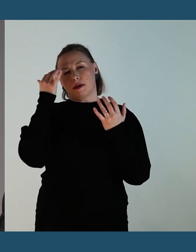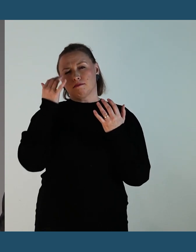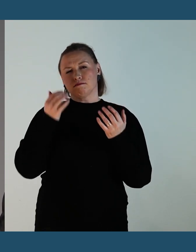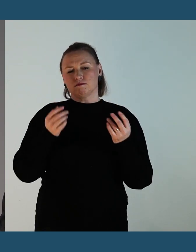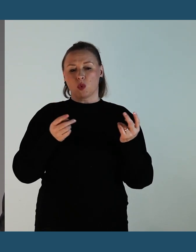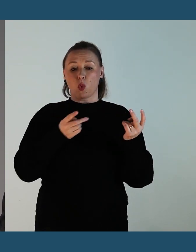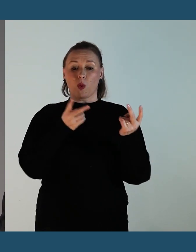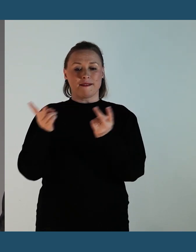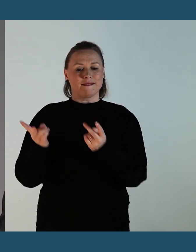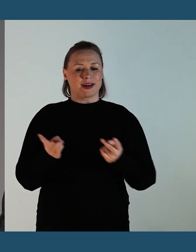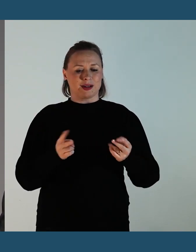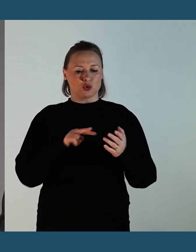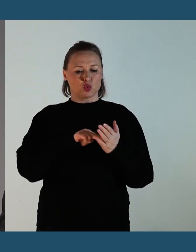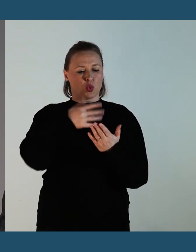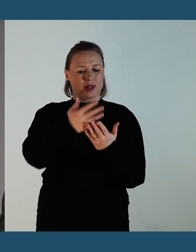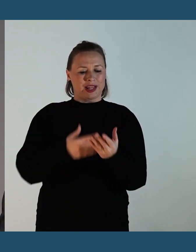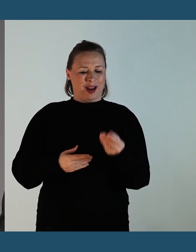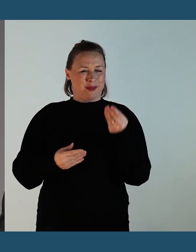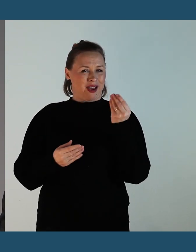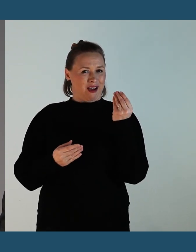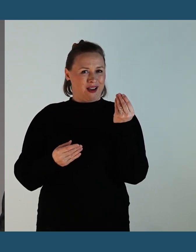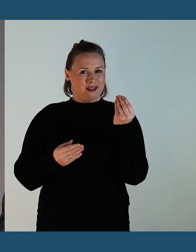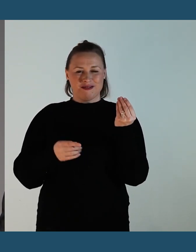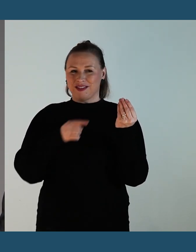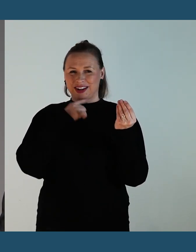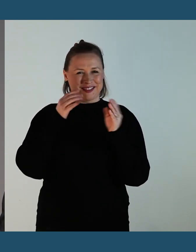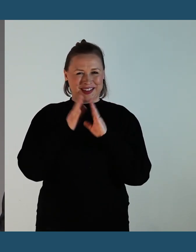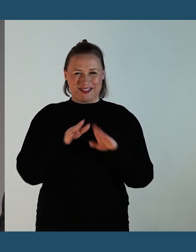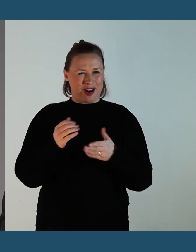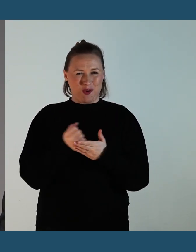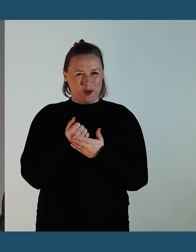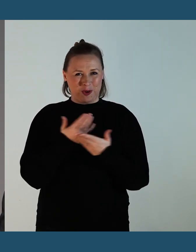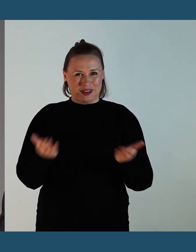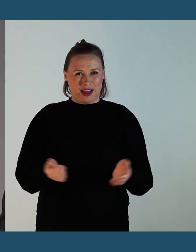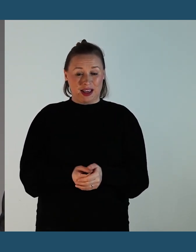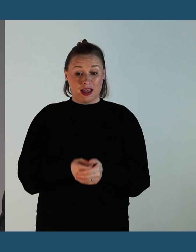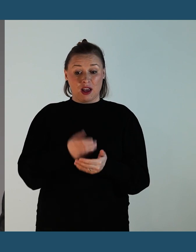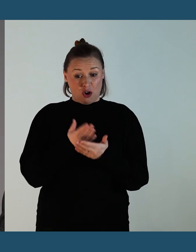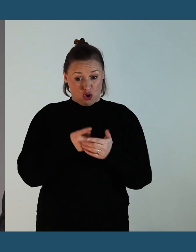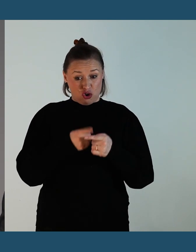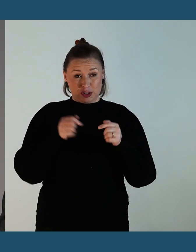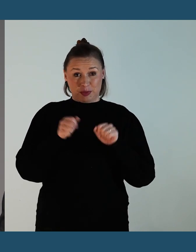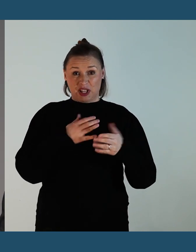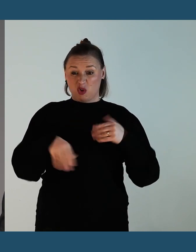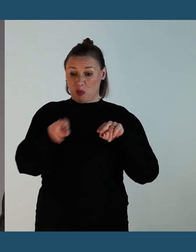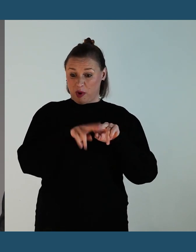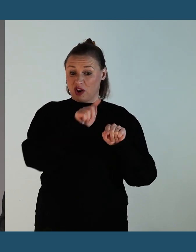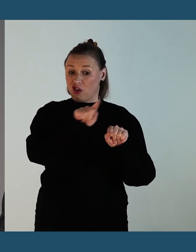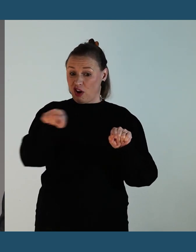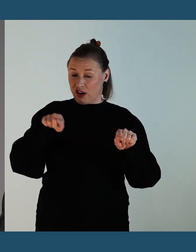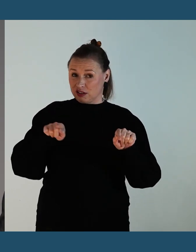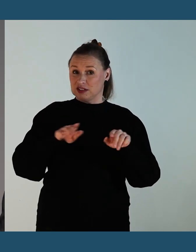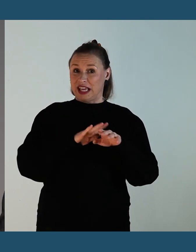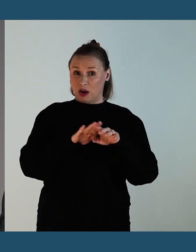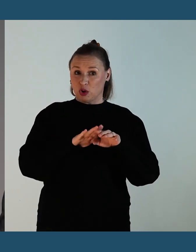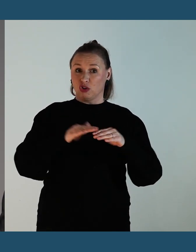yhdenvertaisuussuunnitelmia ei ehkä niin kuin hyödynnetä niin paljon kuin niitä pitäisi, että ne pitäisi myös siellä työpaikalla jalkauttaa käytäntöön, eli miten